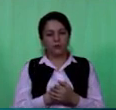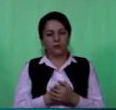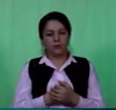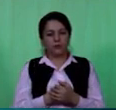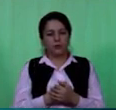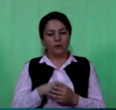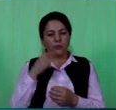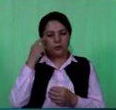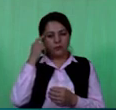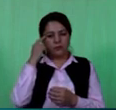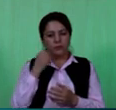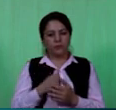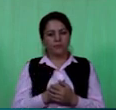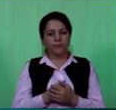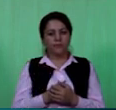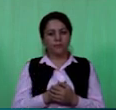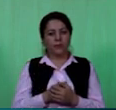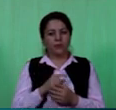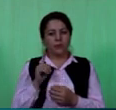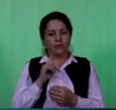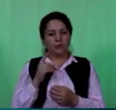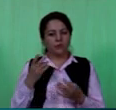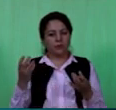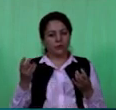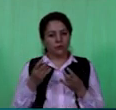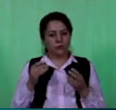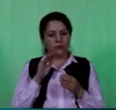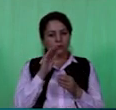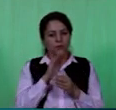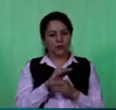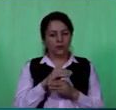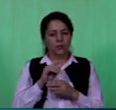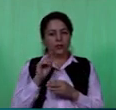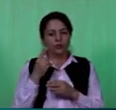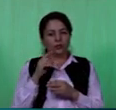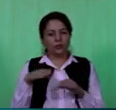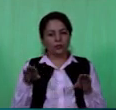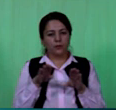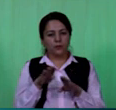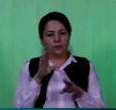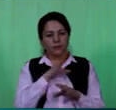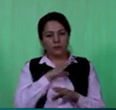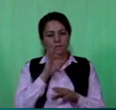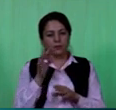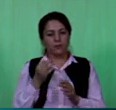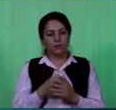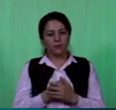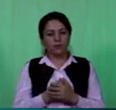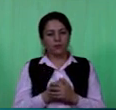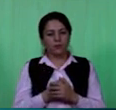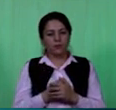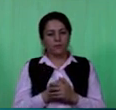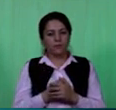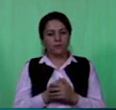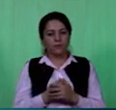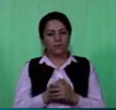подумаем что мы должны ставить чтобы равенство у нас были верные и не